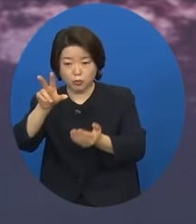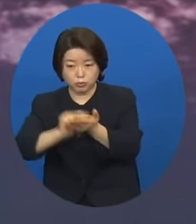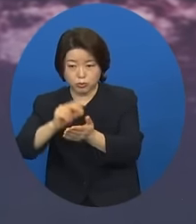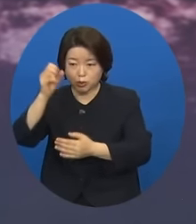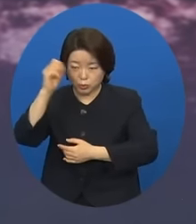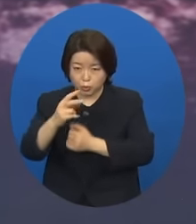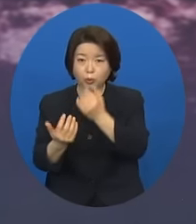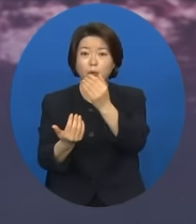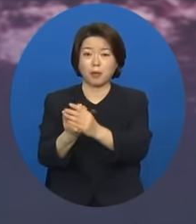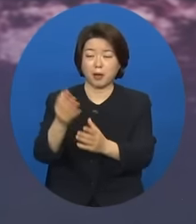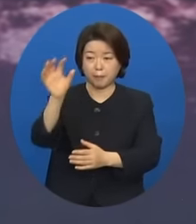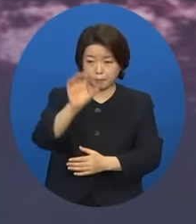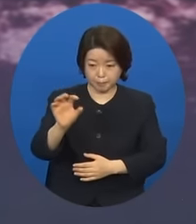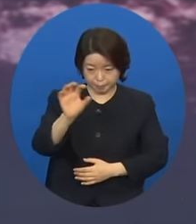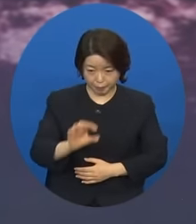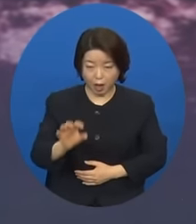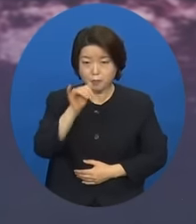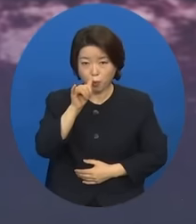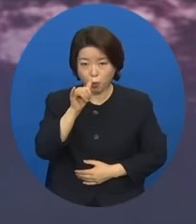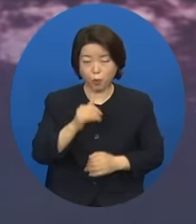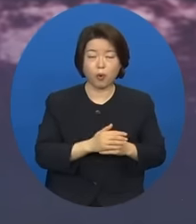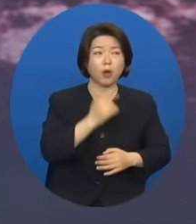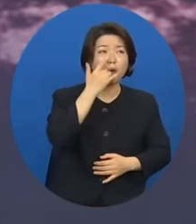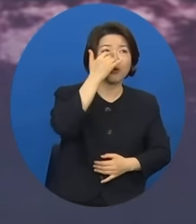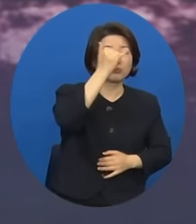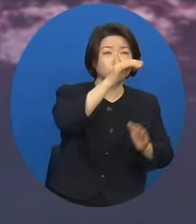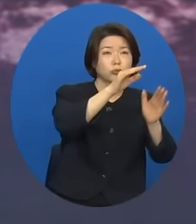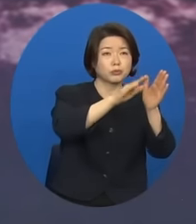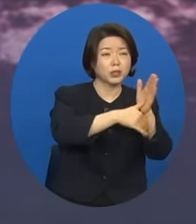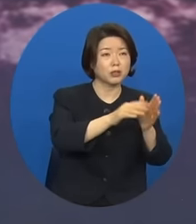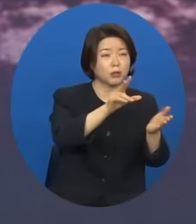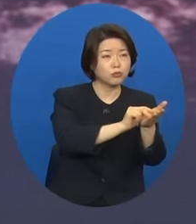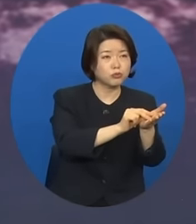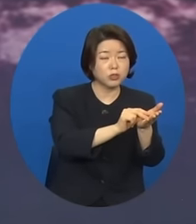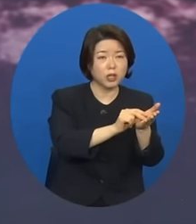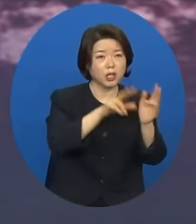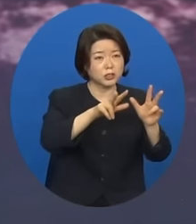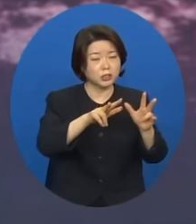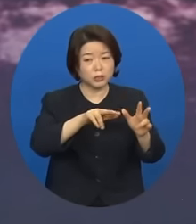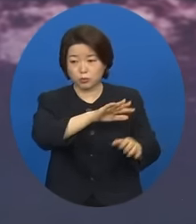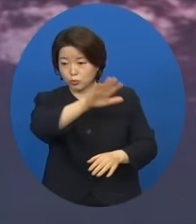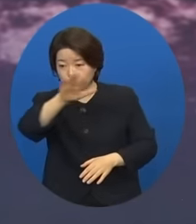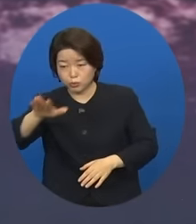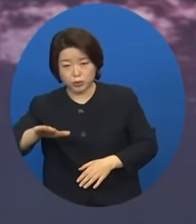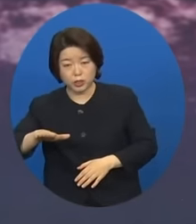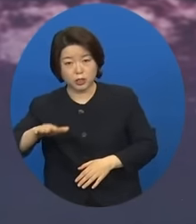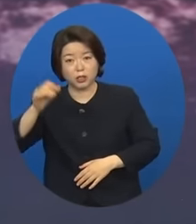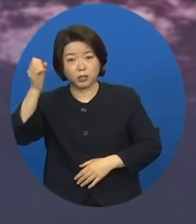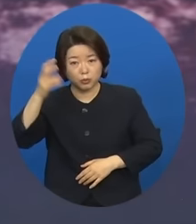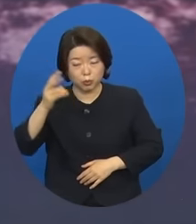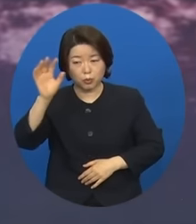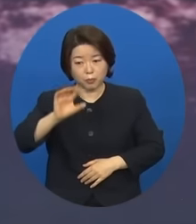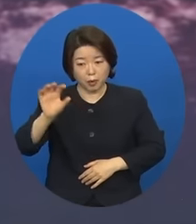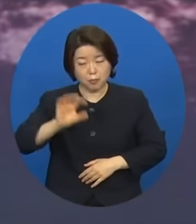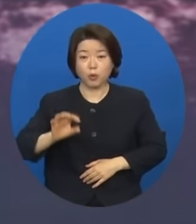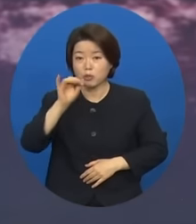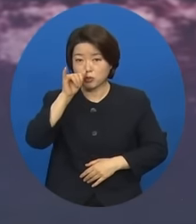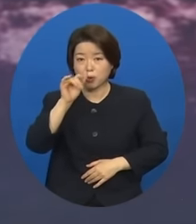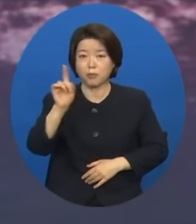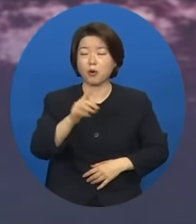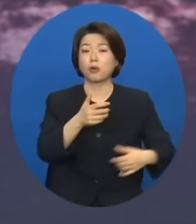있어요 생각해 보세요 우리 부모님 세대의 문제가 지금은 여전히 반복되는 것이 있습니다